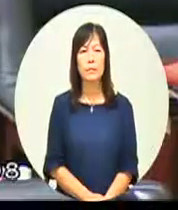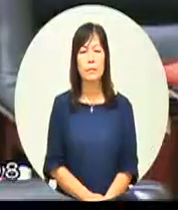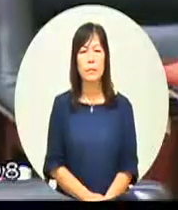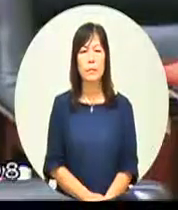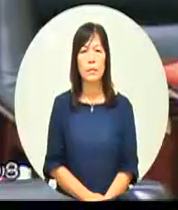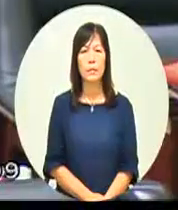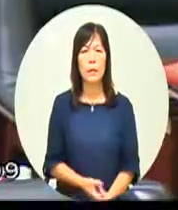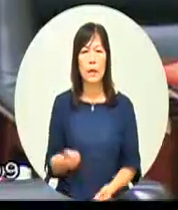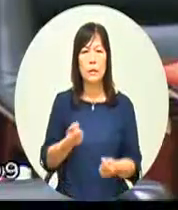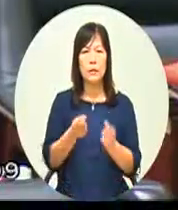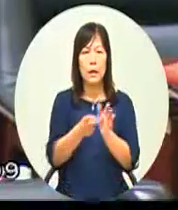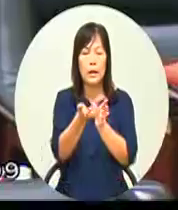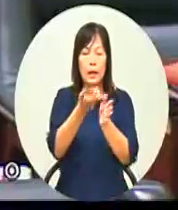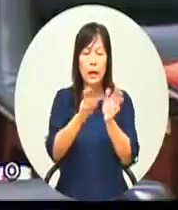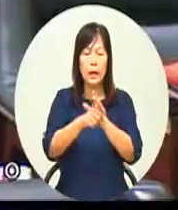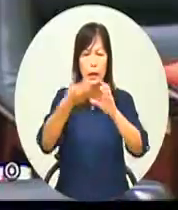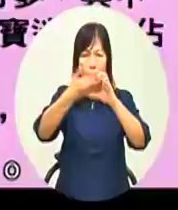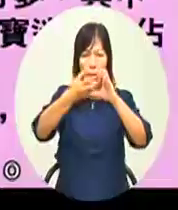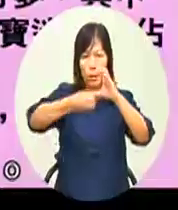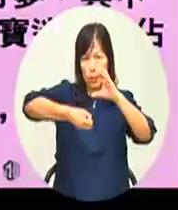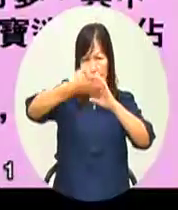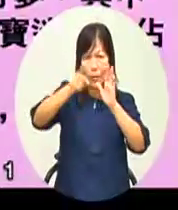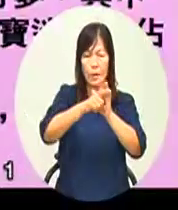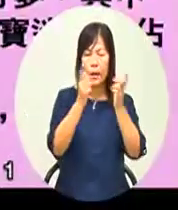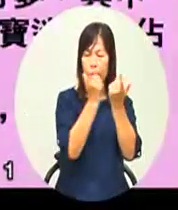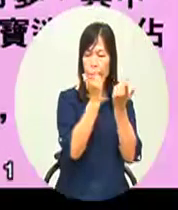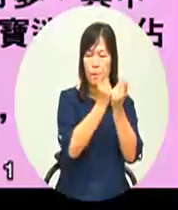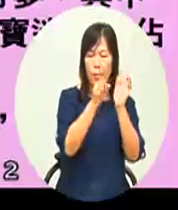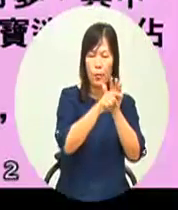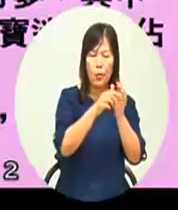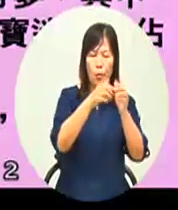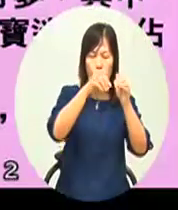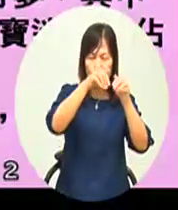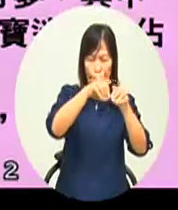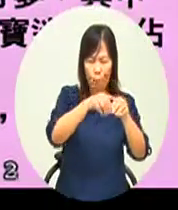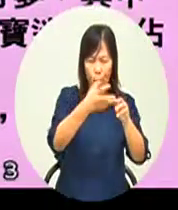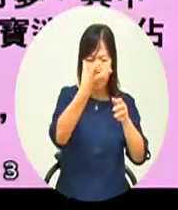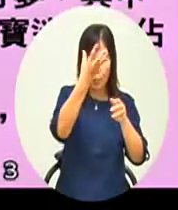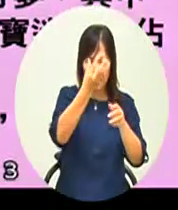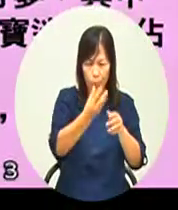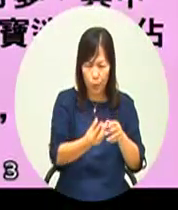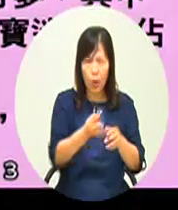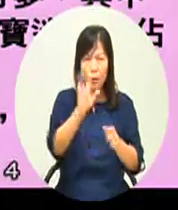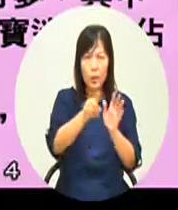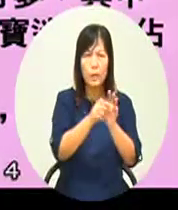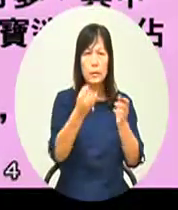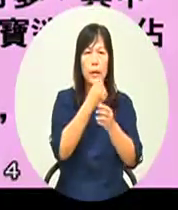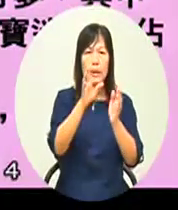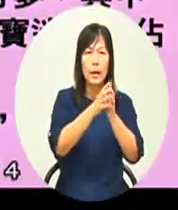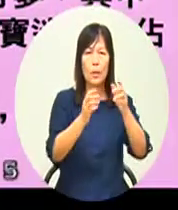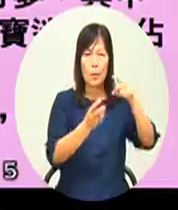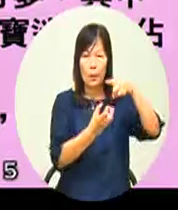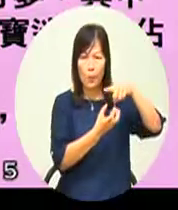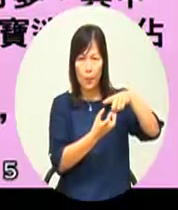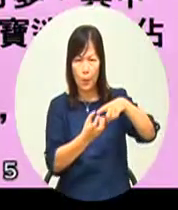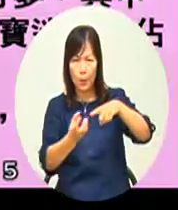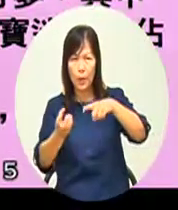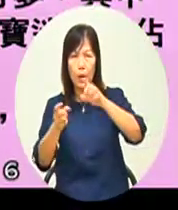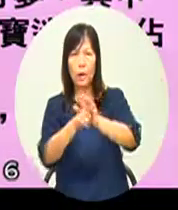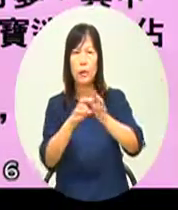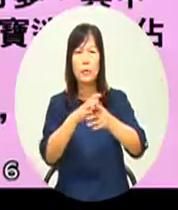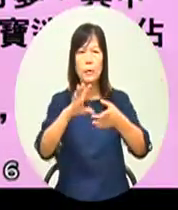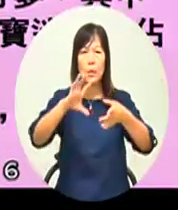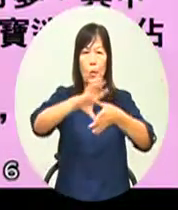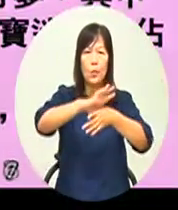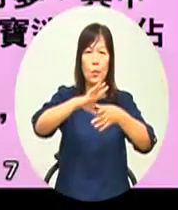像刚刚那个新闻报道，台北也有一些退烧的一些。景点像我们的猫缆啊，还是文字馆，都有